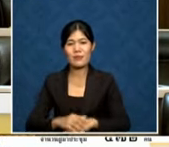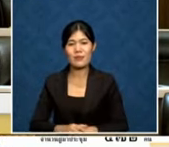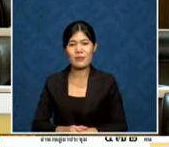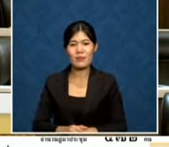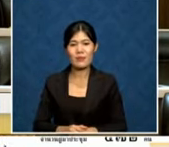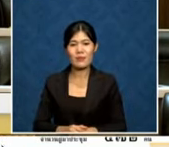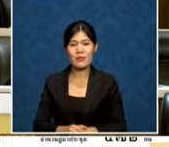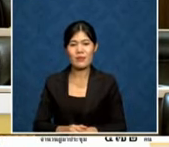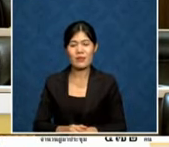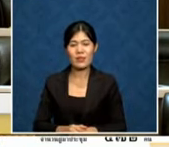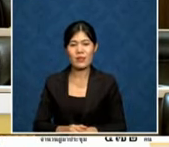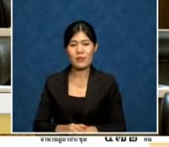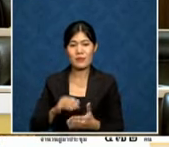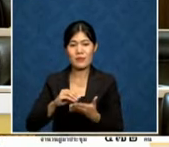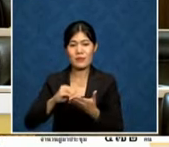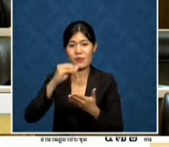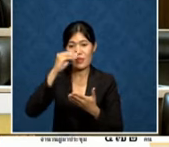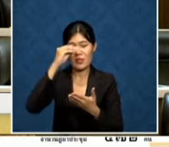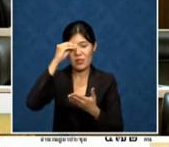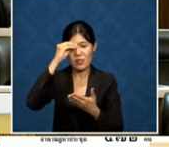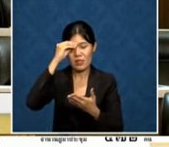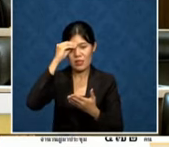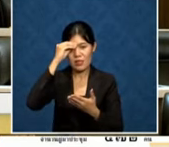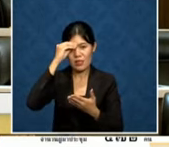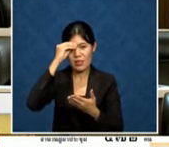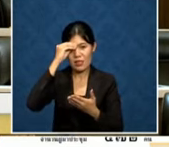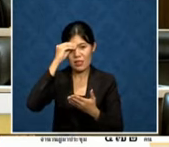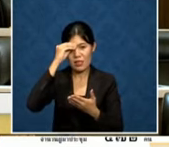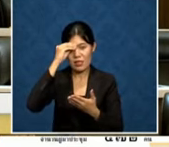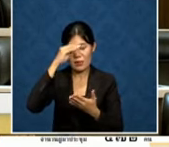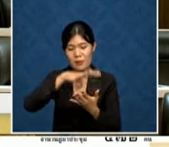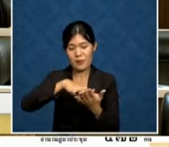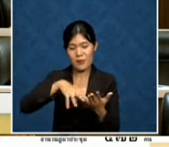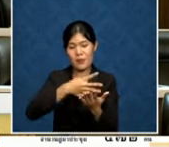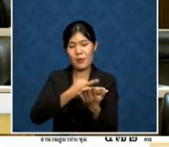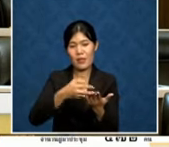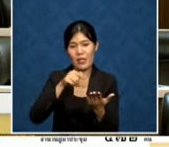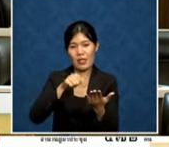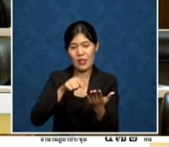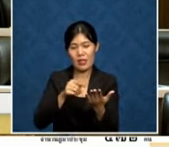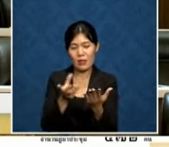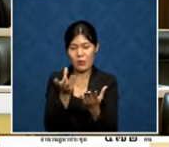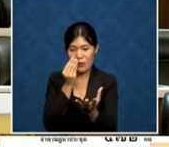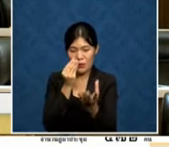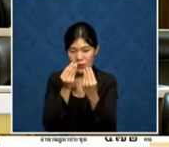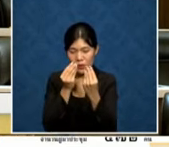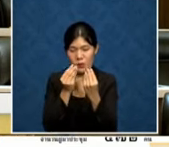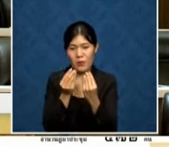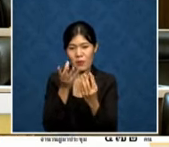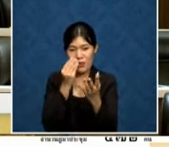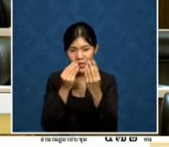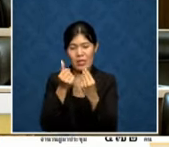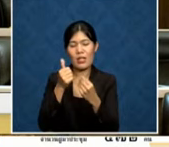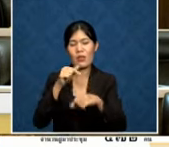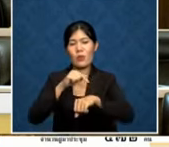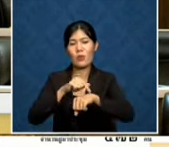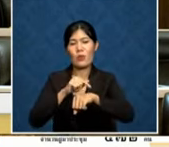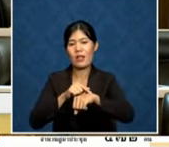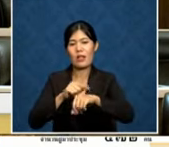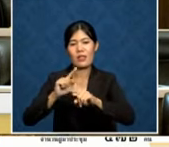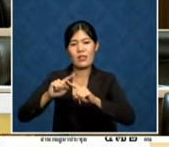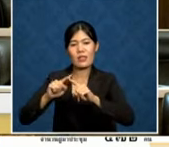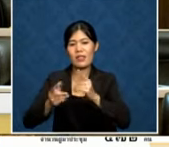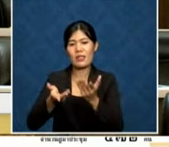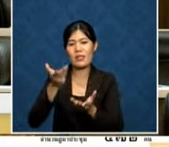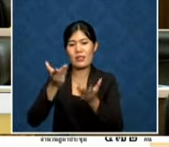platformหรือแพลตฟอร์มเรียนรู้ทั่วถึงเท่าเทียมทุกที่ทุกเวลาซึ่งเป็นความตั้งใจที่จะลดช่อง